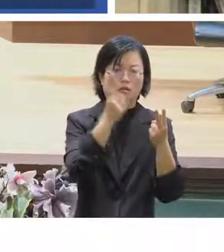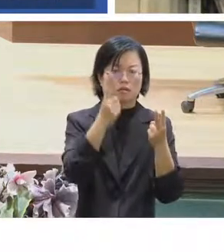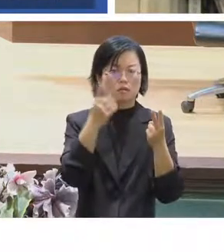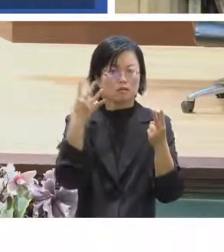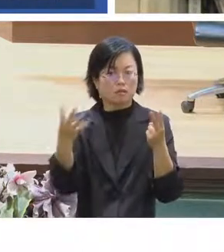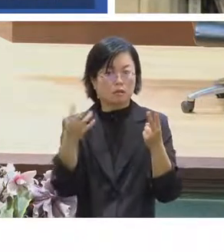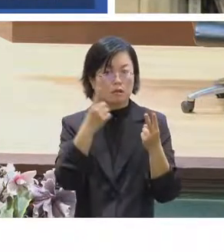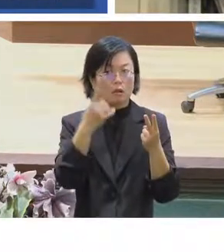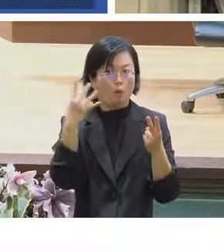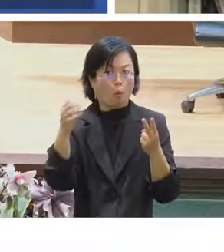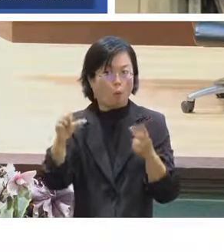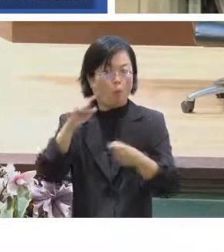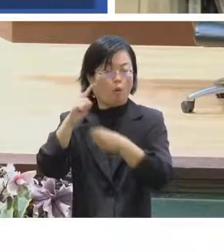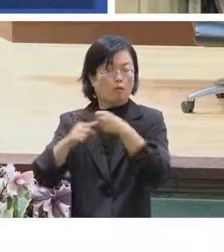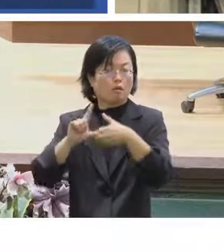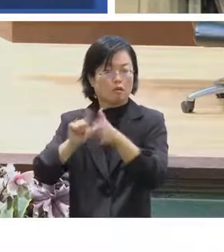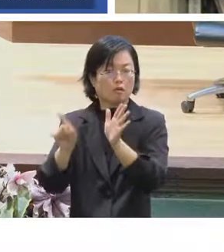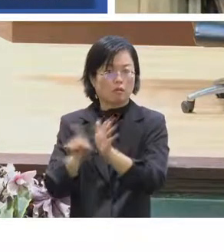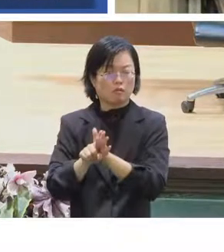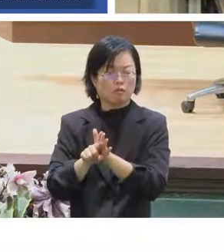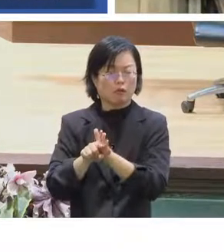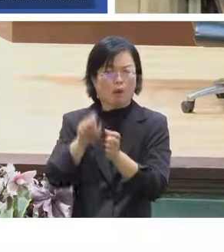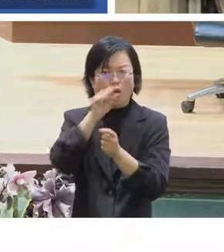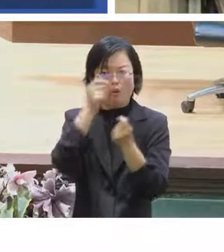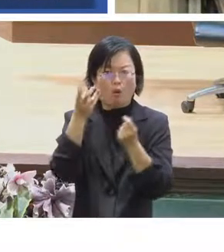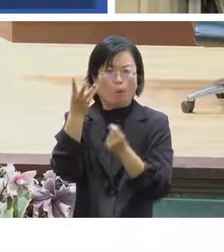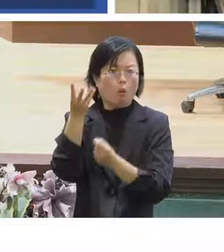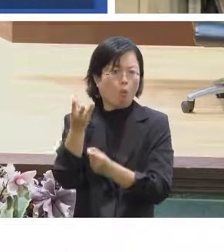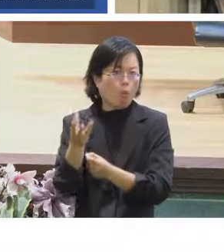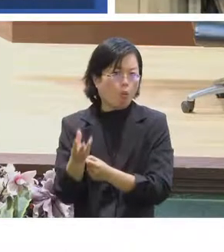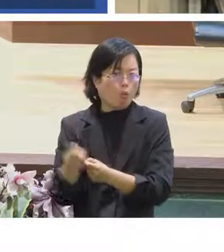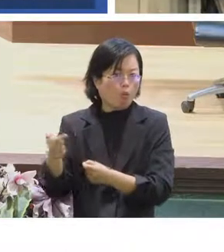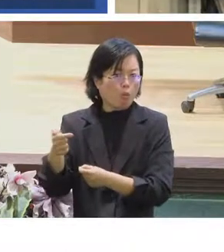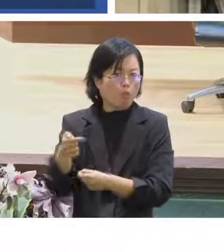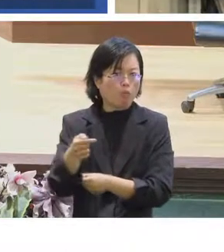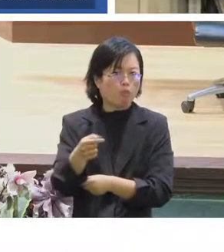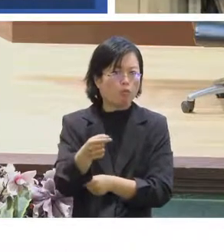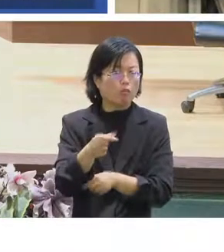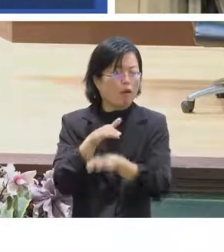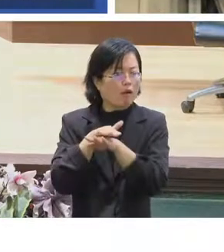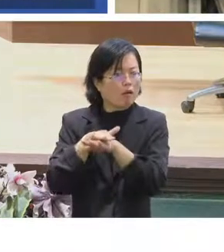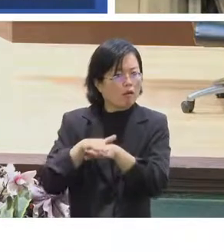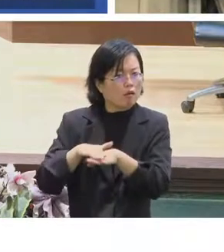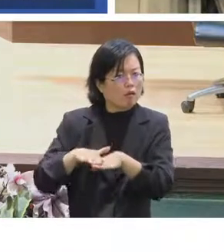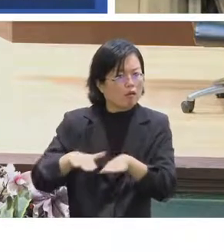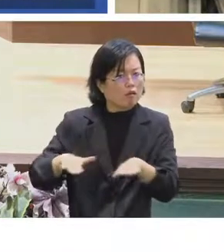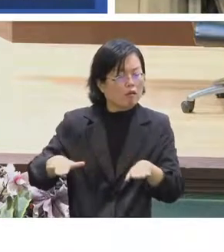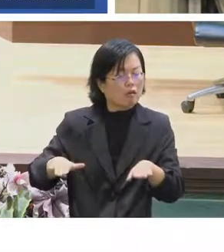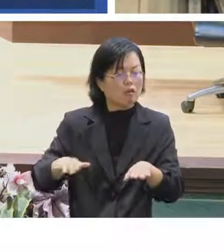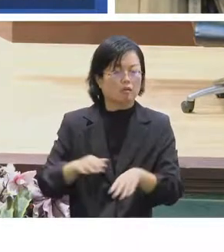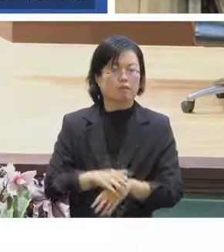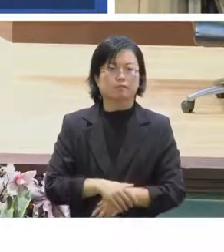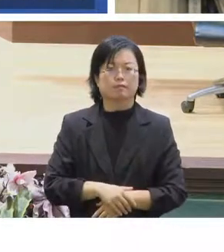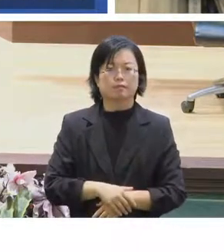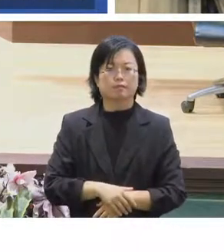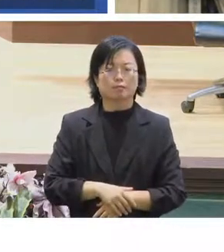比较安静一点。那就有一些人其实就没有很积极的再